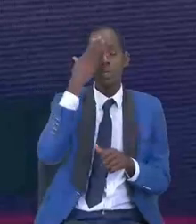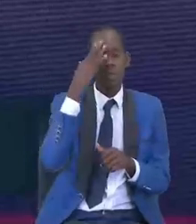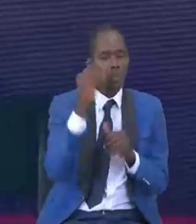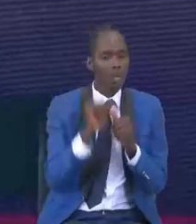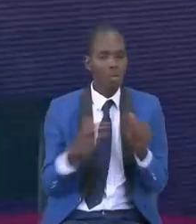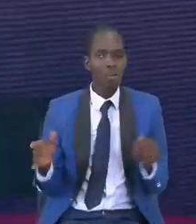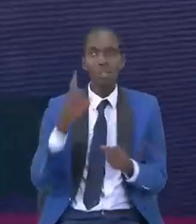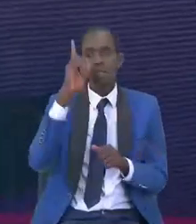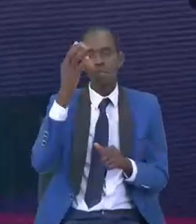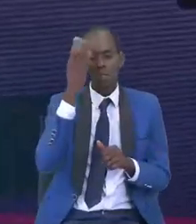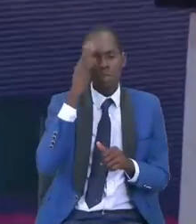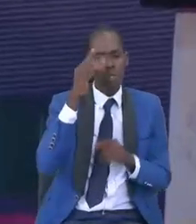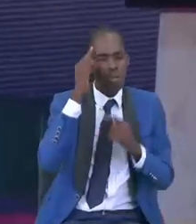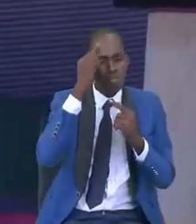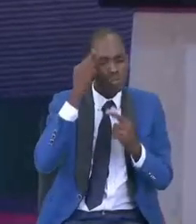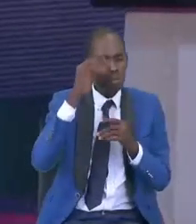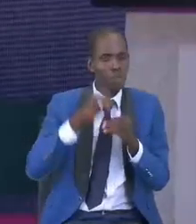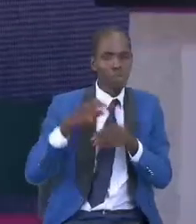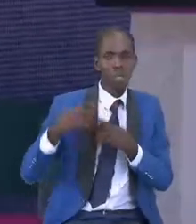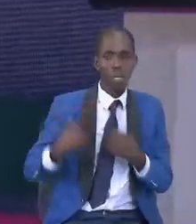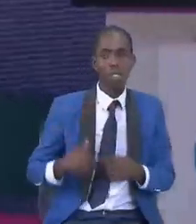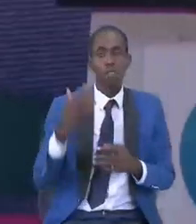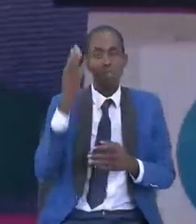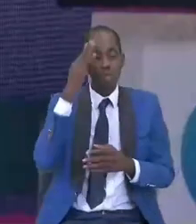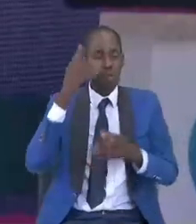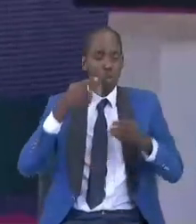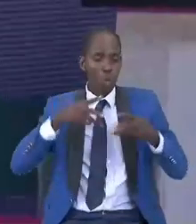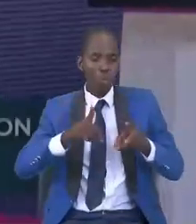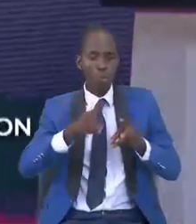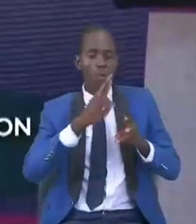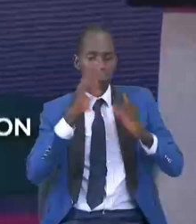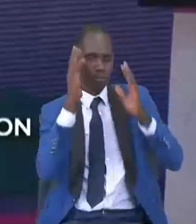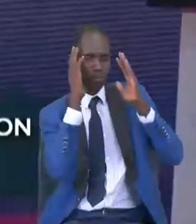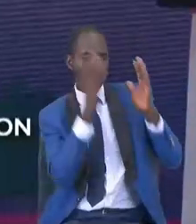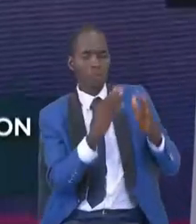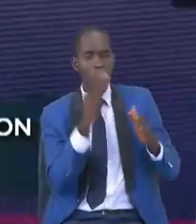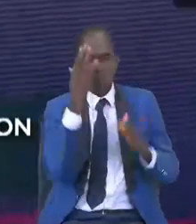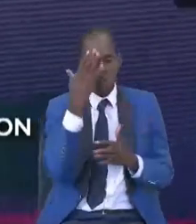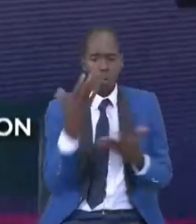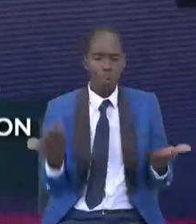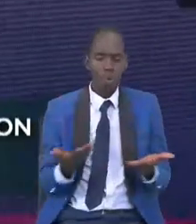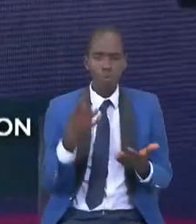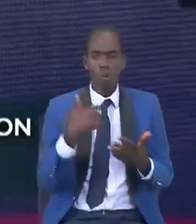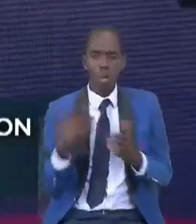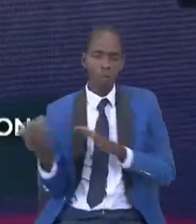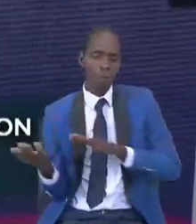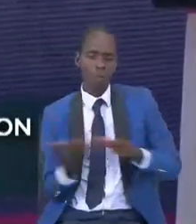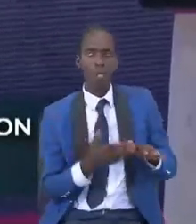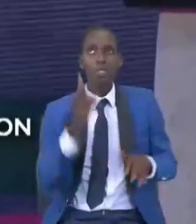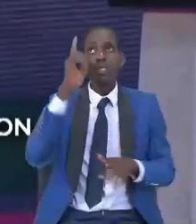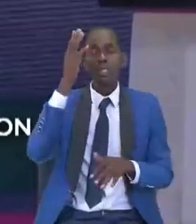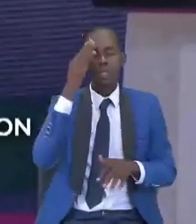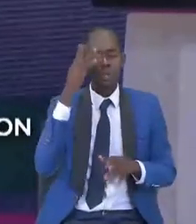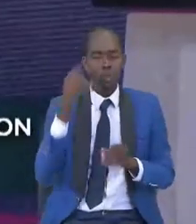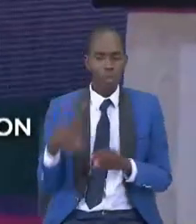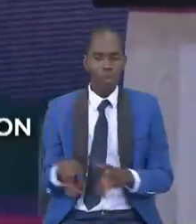cœur. Il connaît les directions où nous allons. Il connaît les choses que nous avons abandonnées. Il connaît le chemin du devoir que